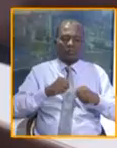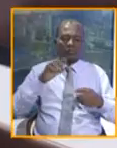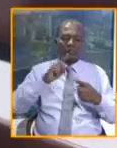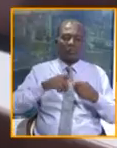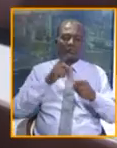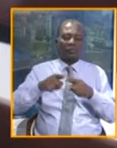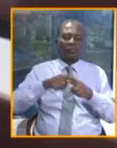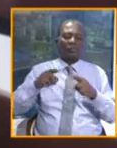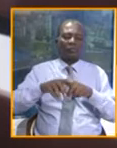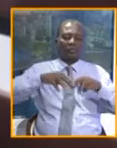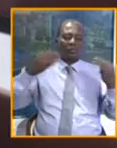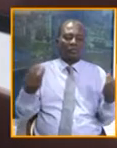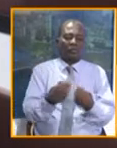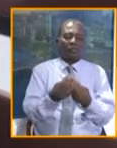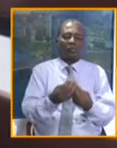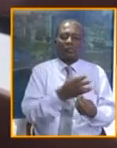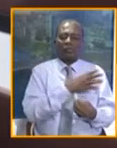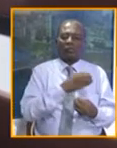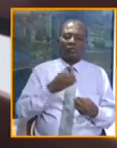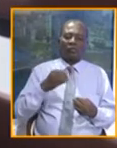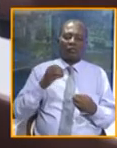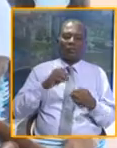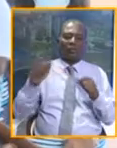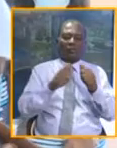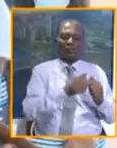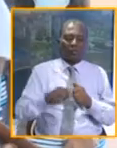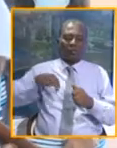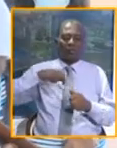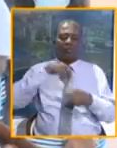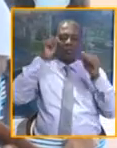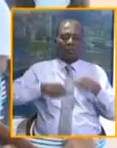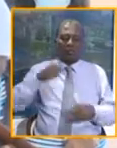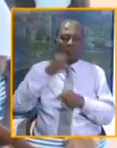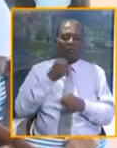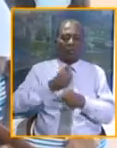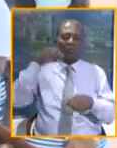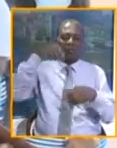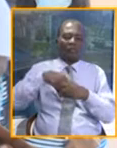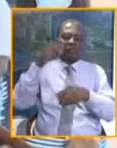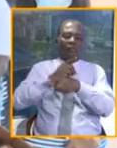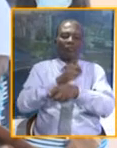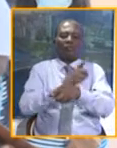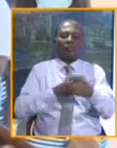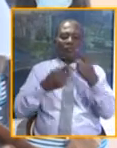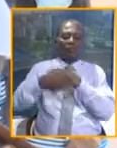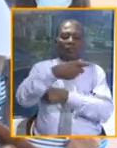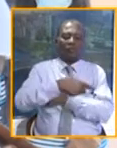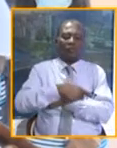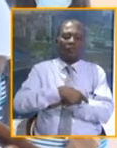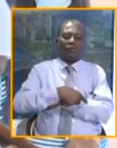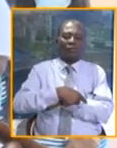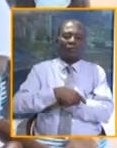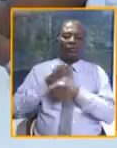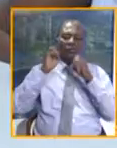ces différentes mutuelles, les redynamiser et qu'ensemble nous puissions travailler dans le sens du développement. Parce qu'aujourd'hui, le maître